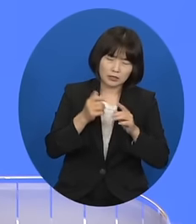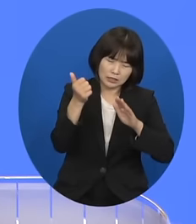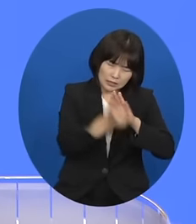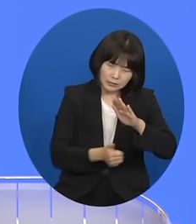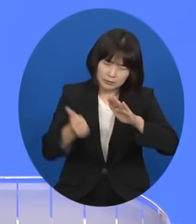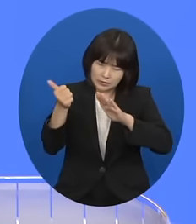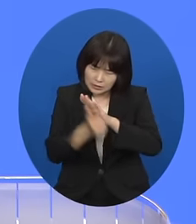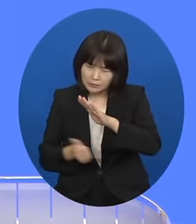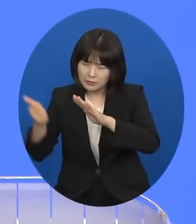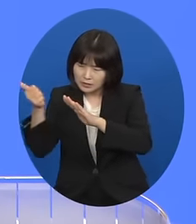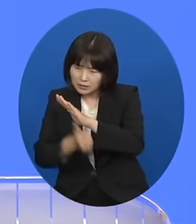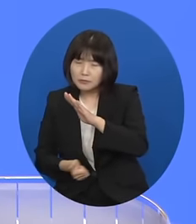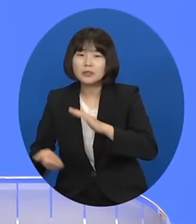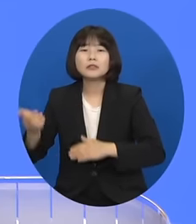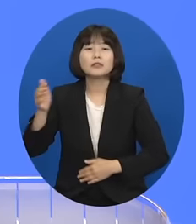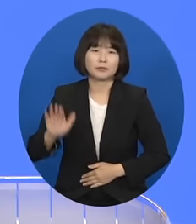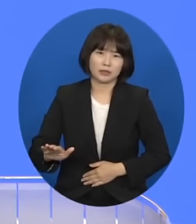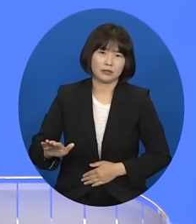실패해서